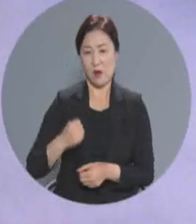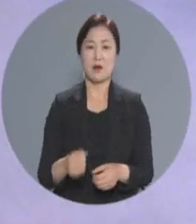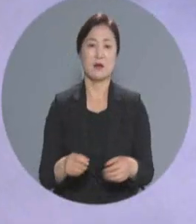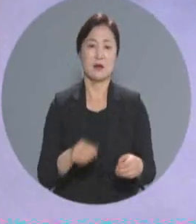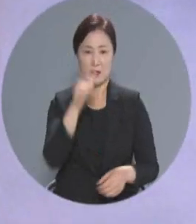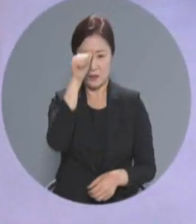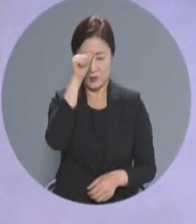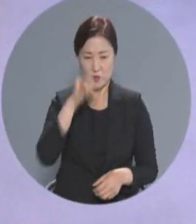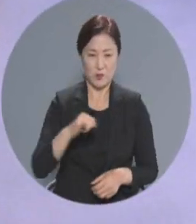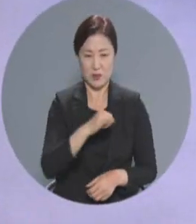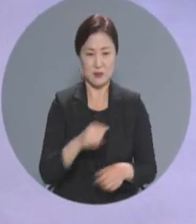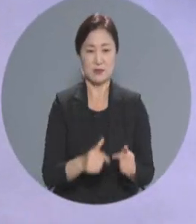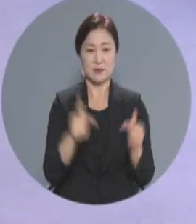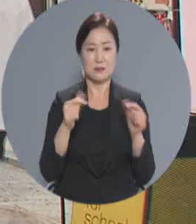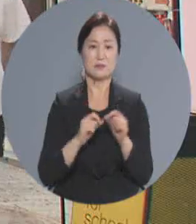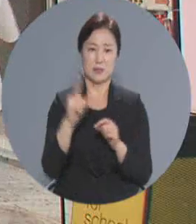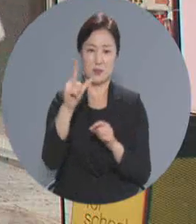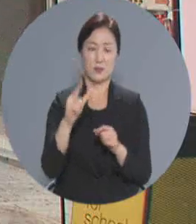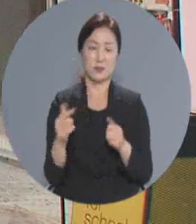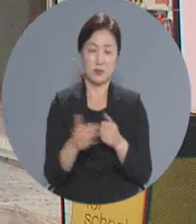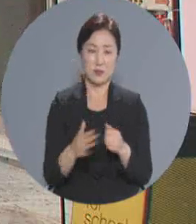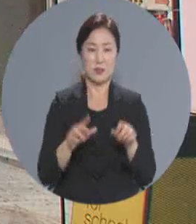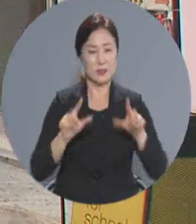잡으면서 이제는 상황이 달라졌습니다.